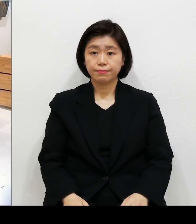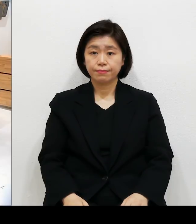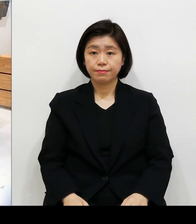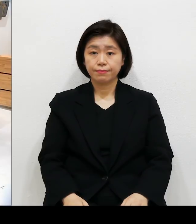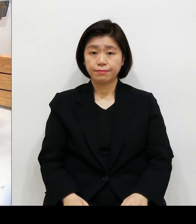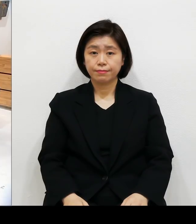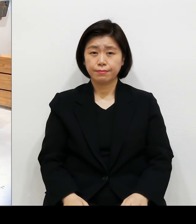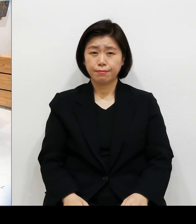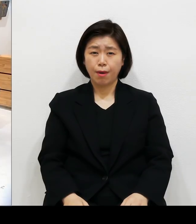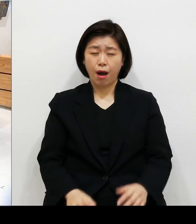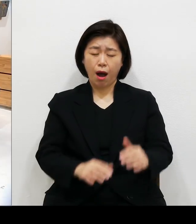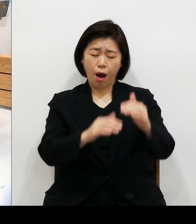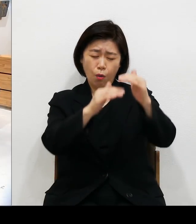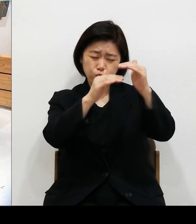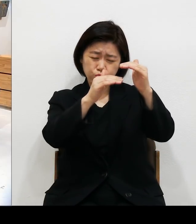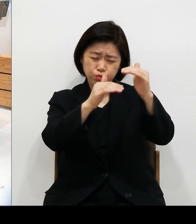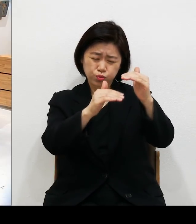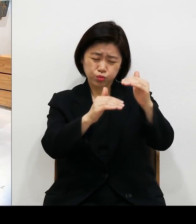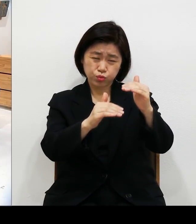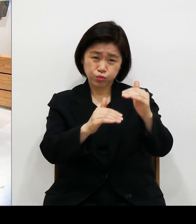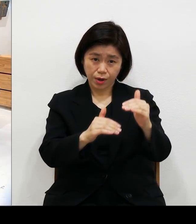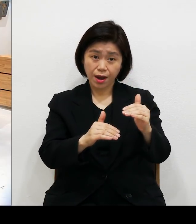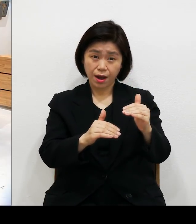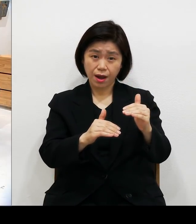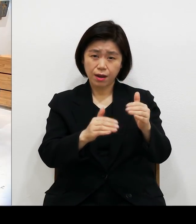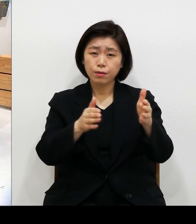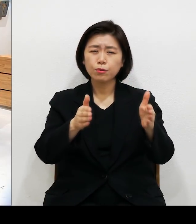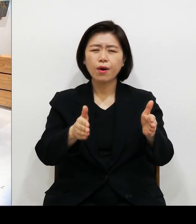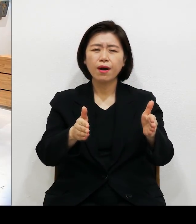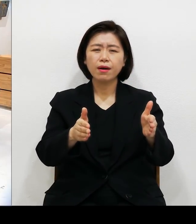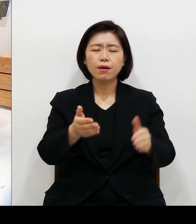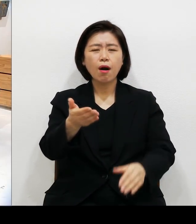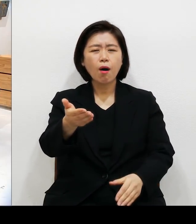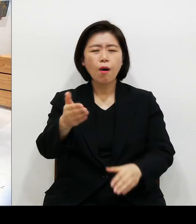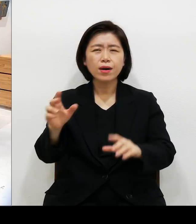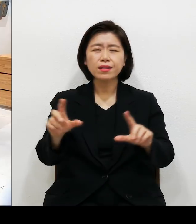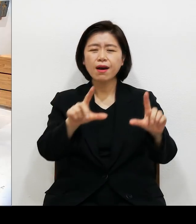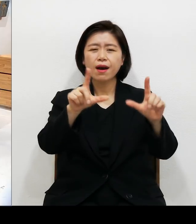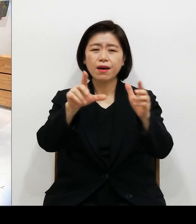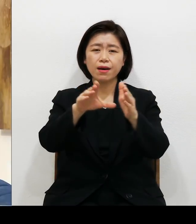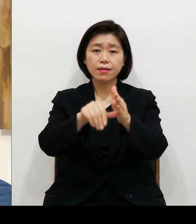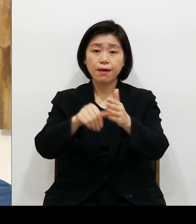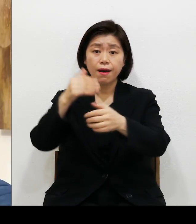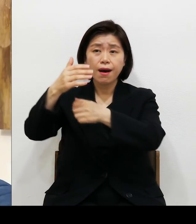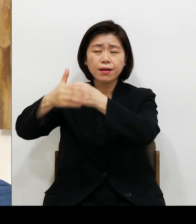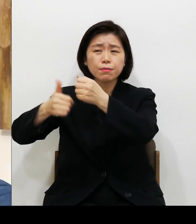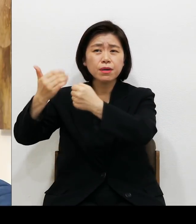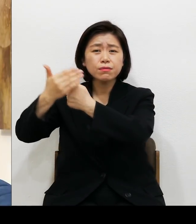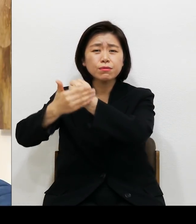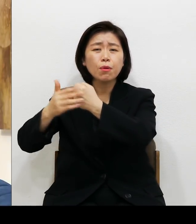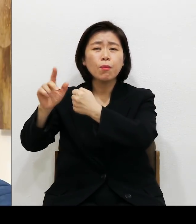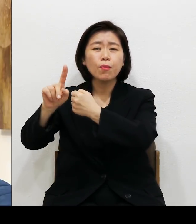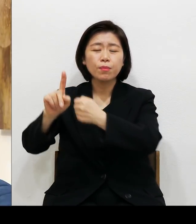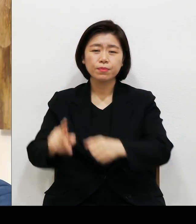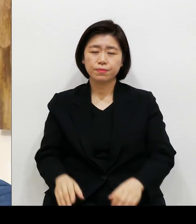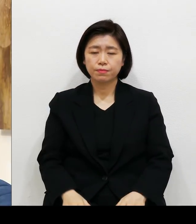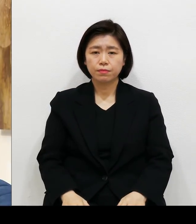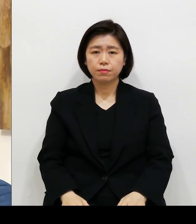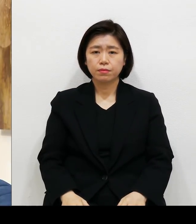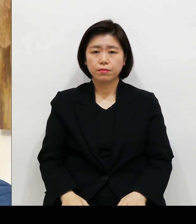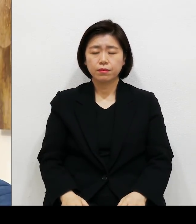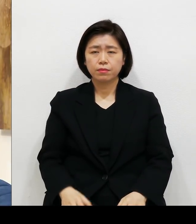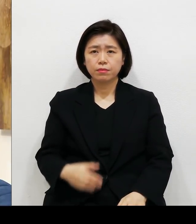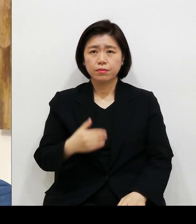그 일련의 과정 가운데 어떤 하나님의 은혜를 느끼셨어요? 저는 정말